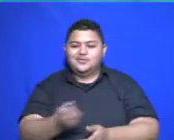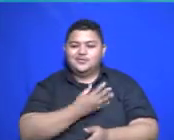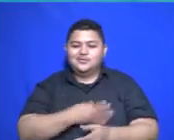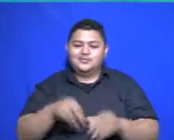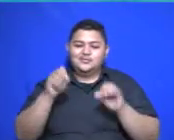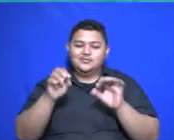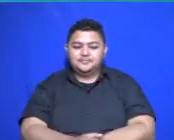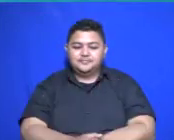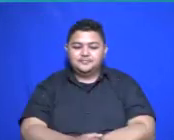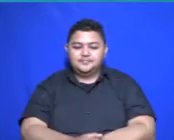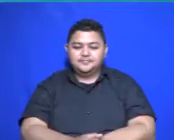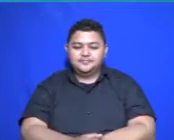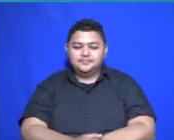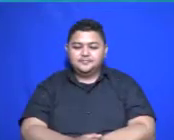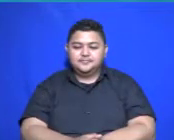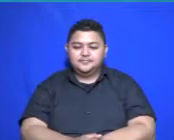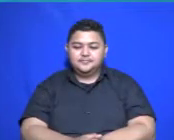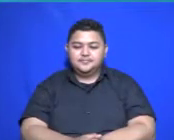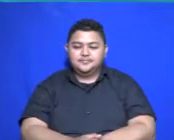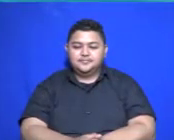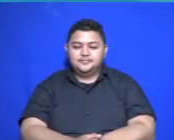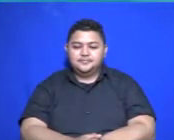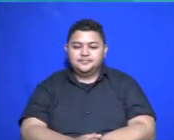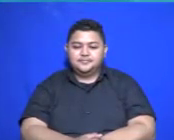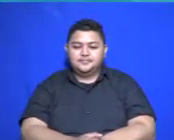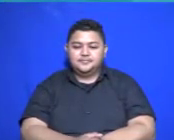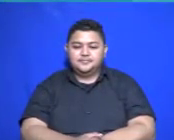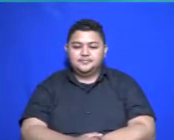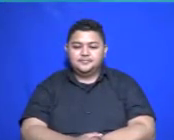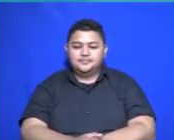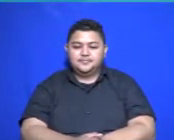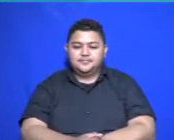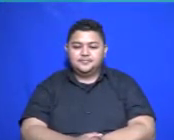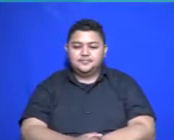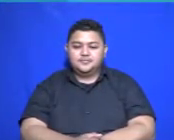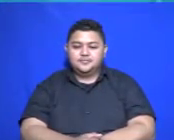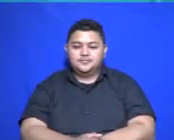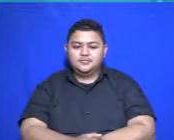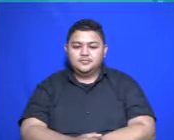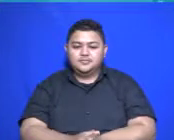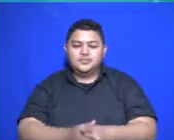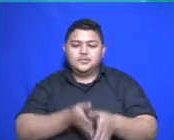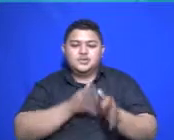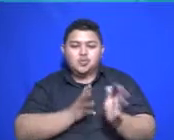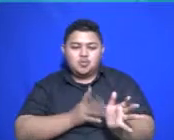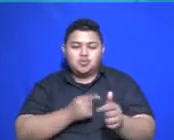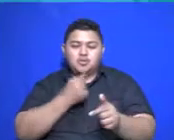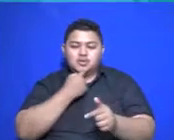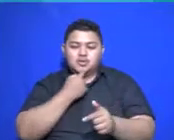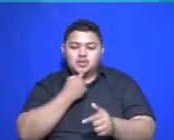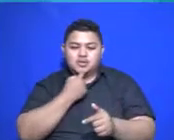Amin. Terima kasih. Tapi kalau ngomong tentang bahasa isyarat, memang kami juga mencoba mengimplementasikan